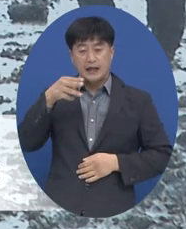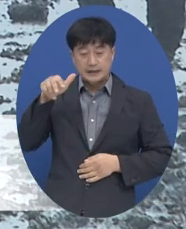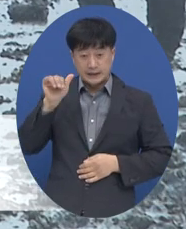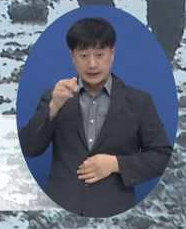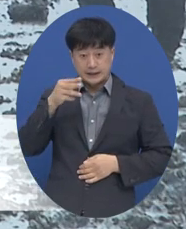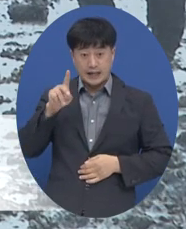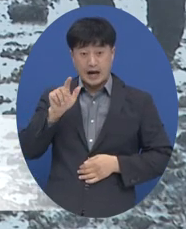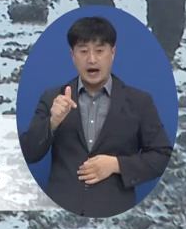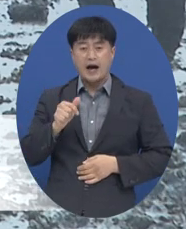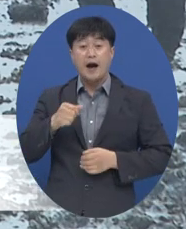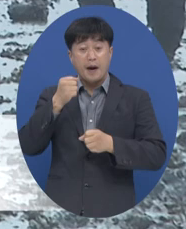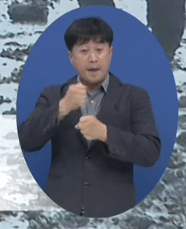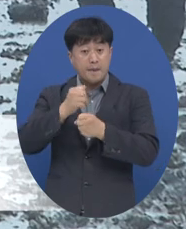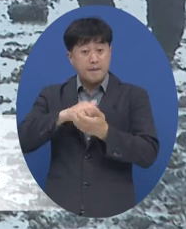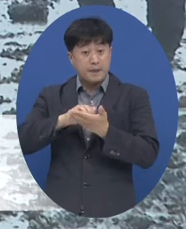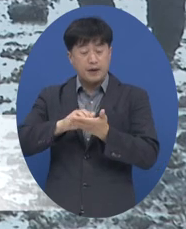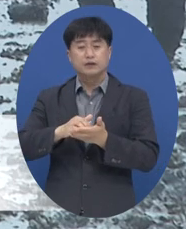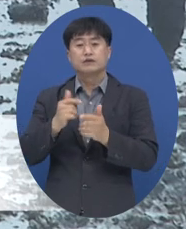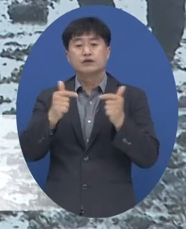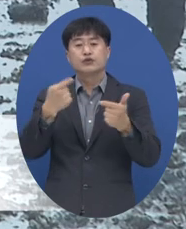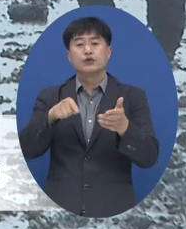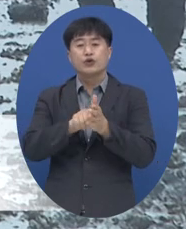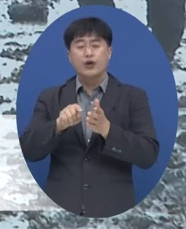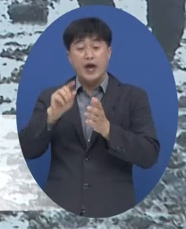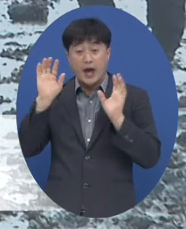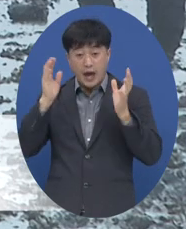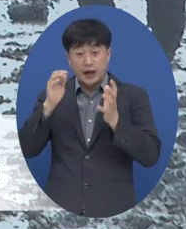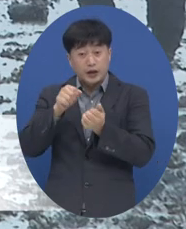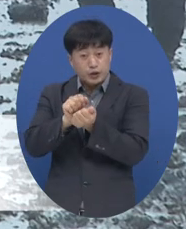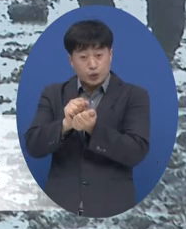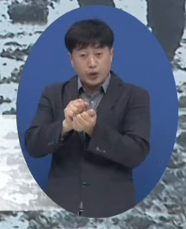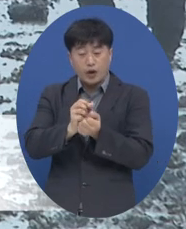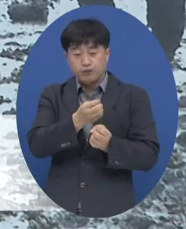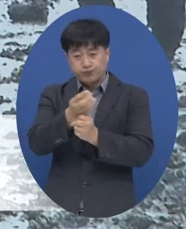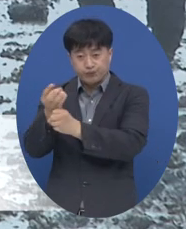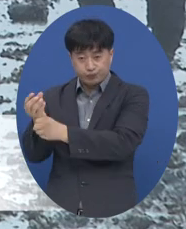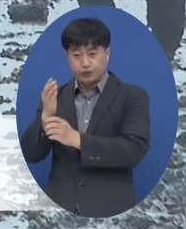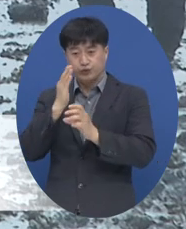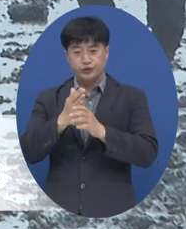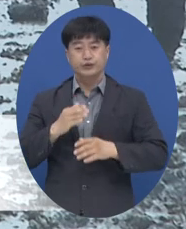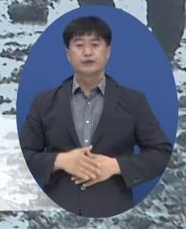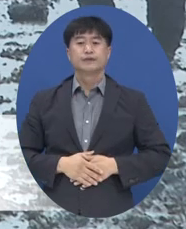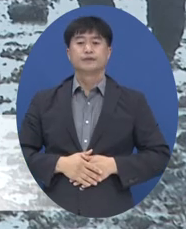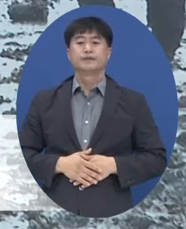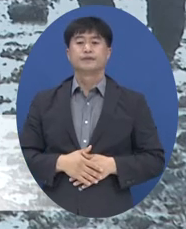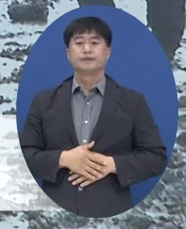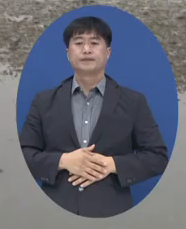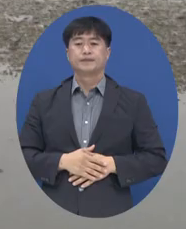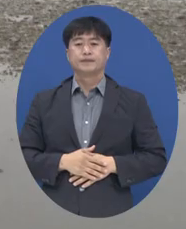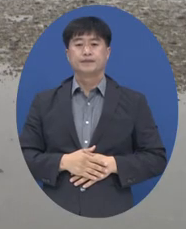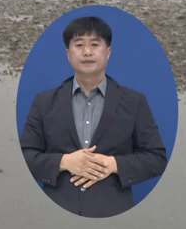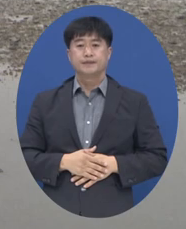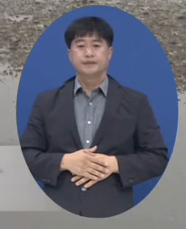늘리기 위해 어린 쪽에 300만 마리 를 경기 영원한 갯벌을 방류 합니다 추천순 기잡니다